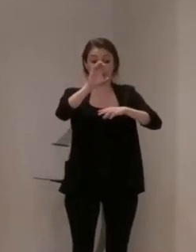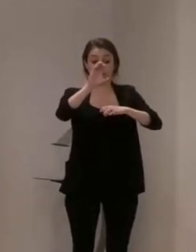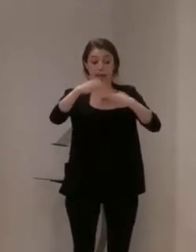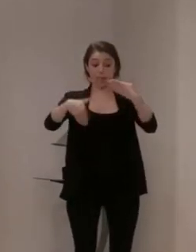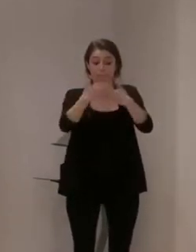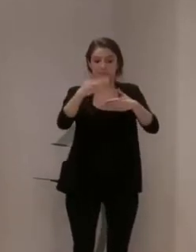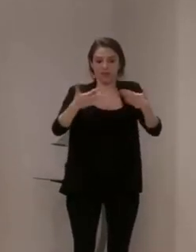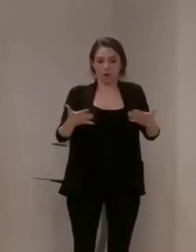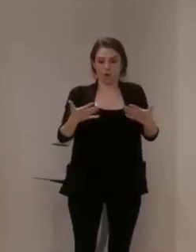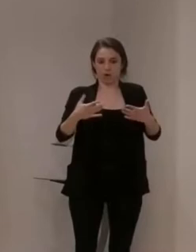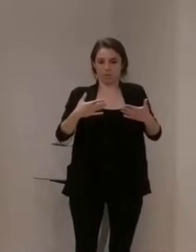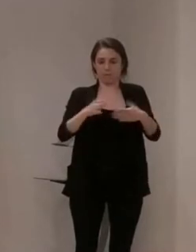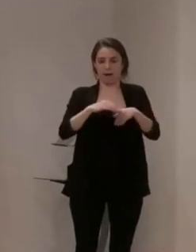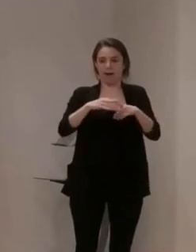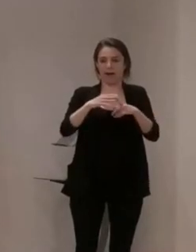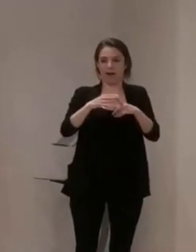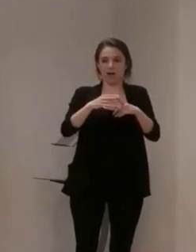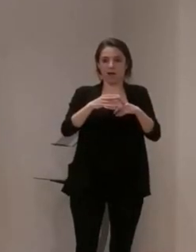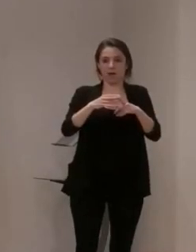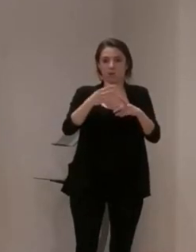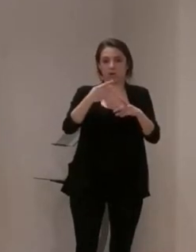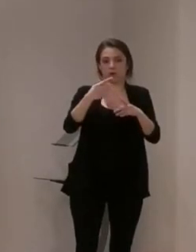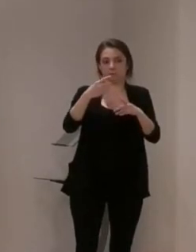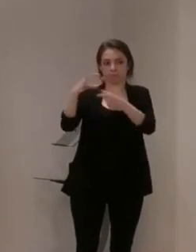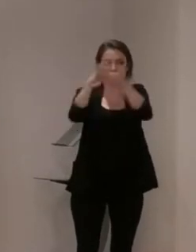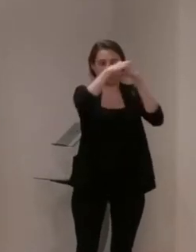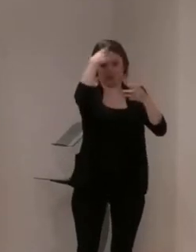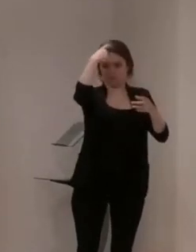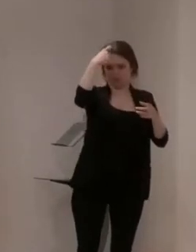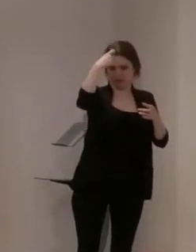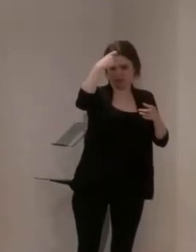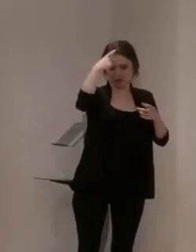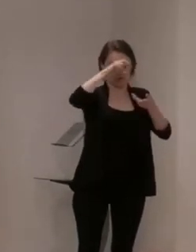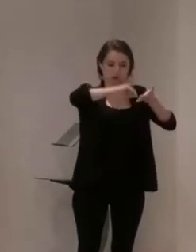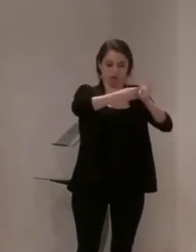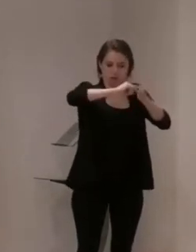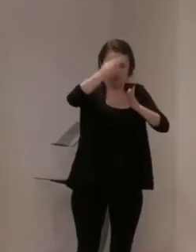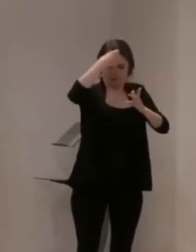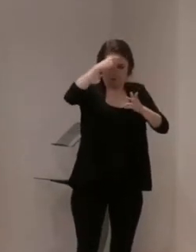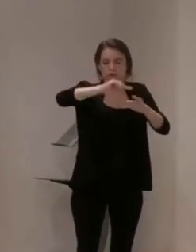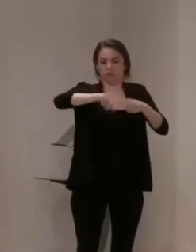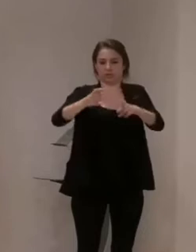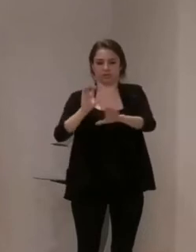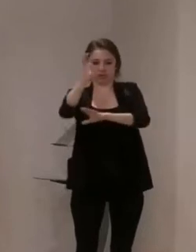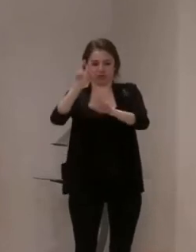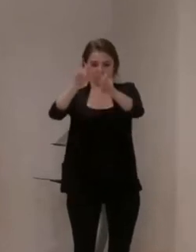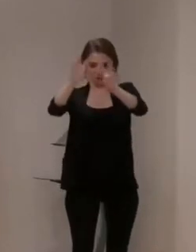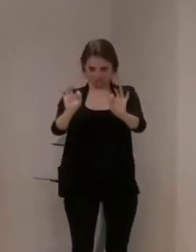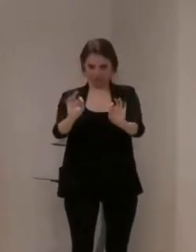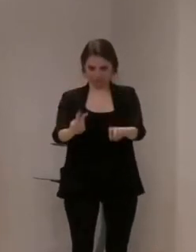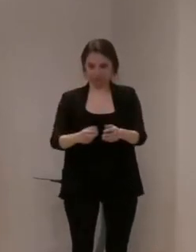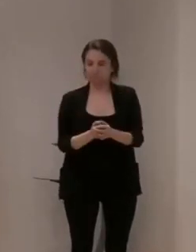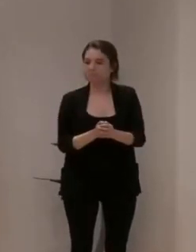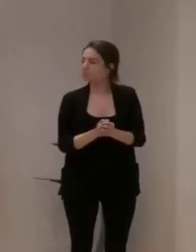per resoldre els seus temps de memòria, però jo crec que és motiu de felicitació, després vol dir que m'ho passi bé totes hores,